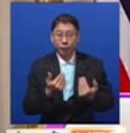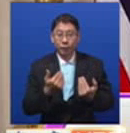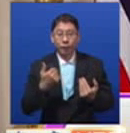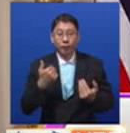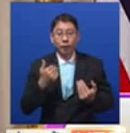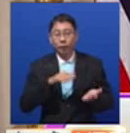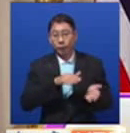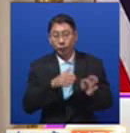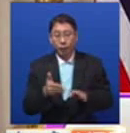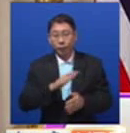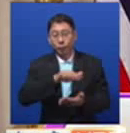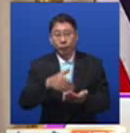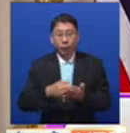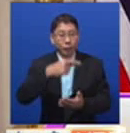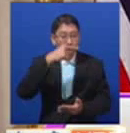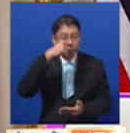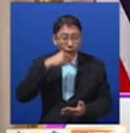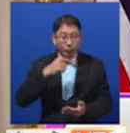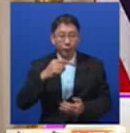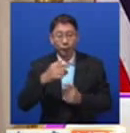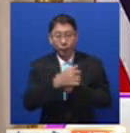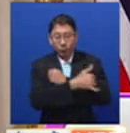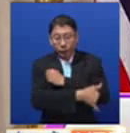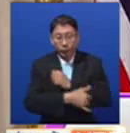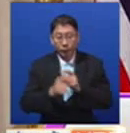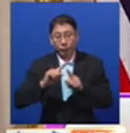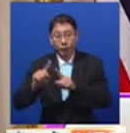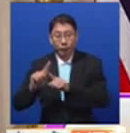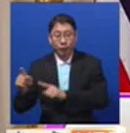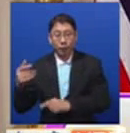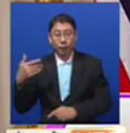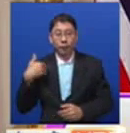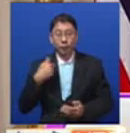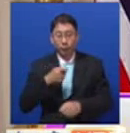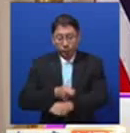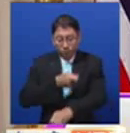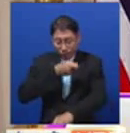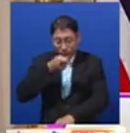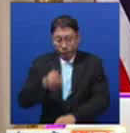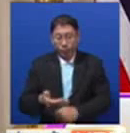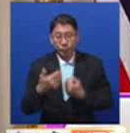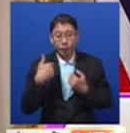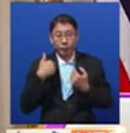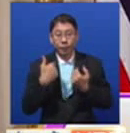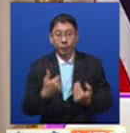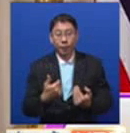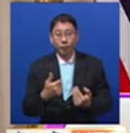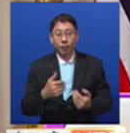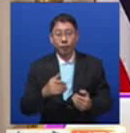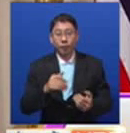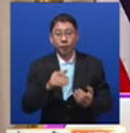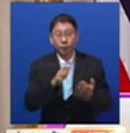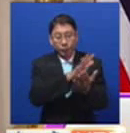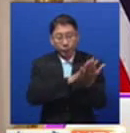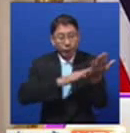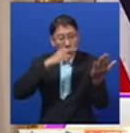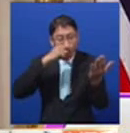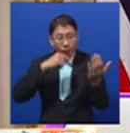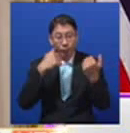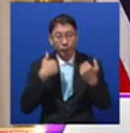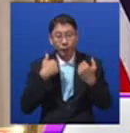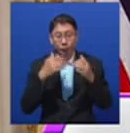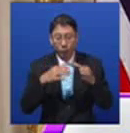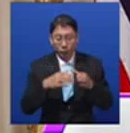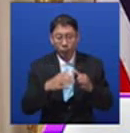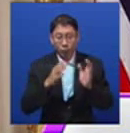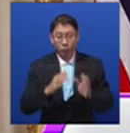ผู้เสียชีวิตทั้งชาวไทยและต่างประเทศให้ดีที่สุดทางนี้จากเหตุการณ์ดังกล่าวแสดงให้เห็นว่าประเทศไทยยังมีบุคคลหรือกลุ่มบุ